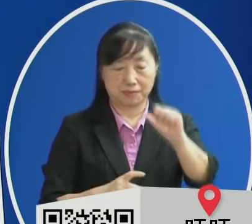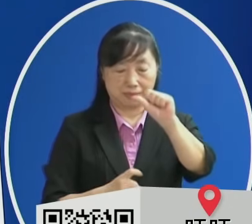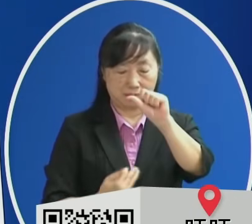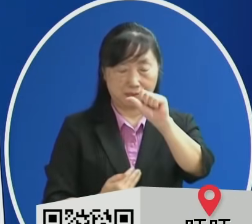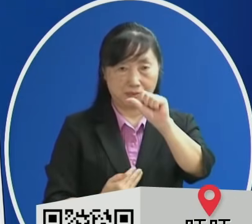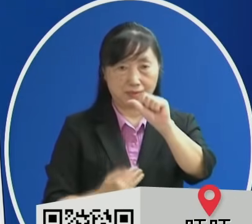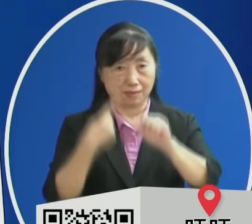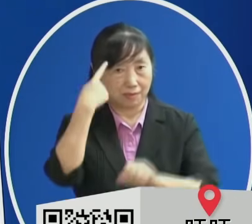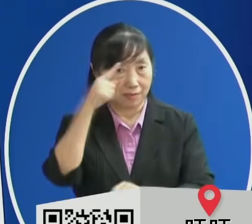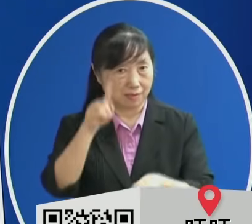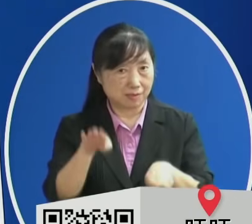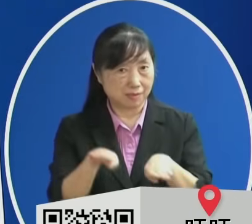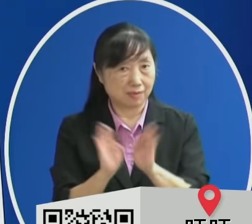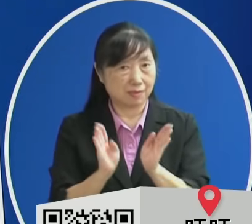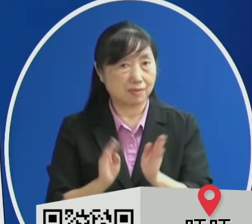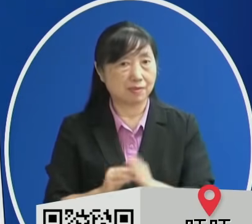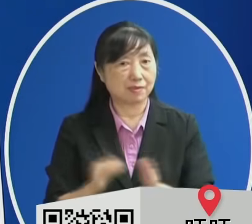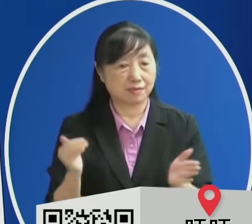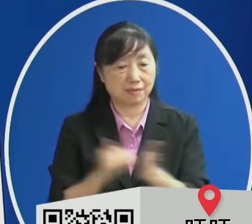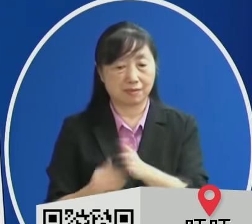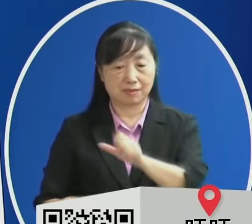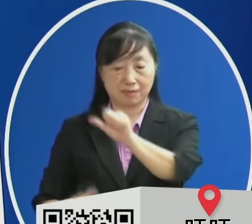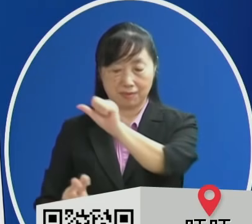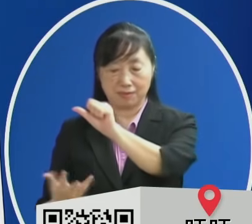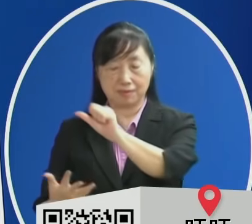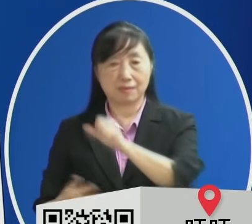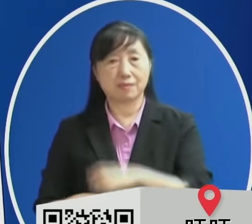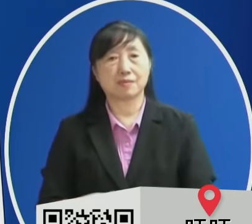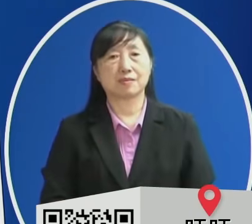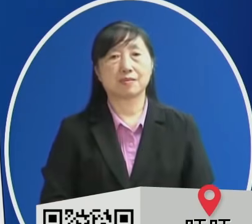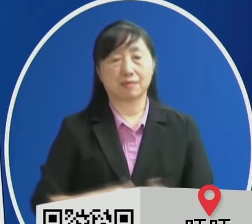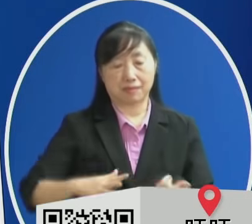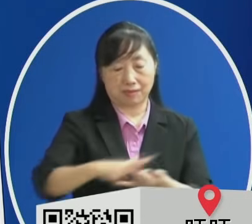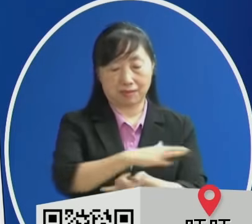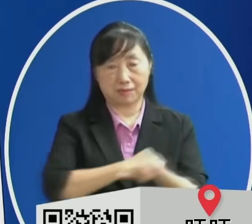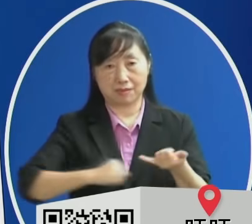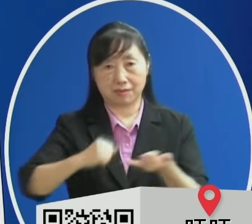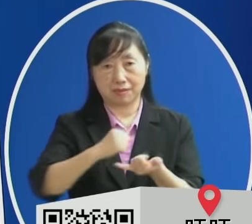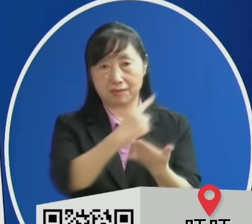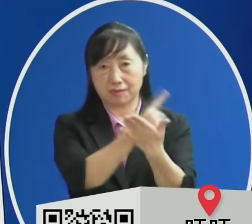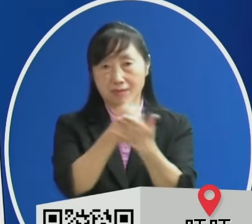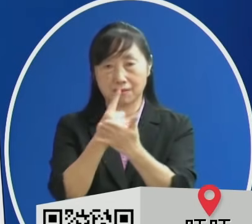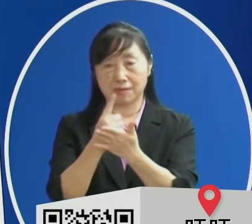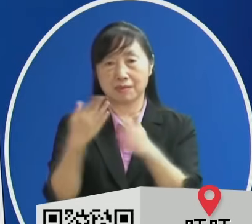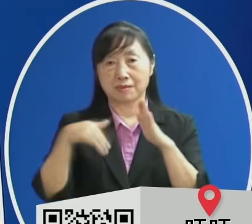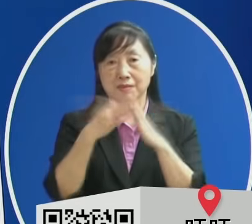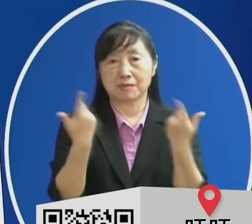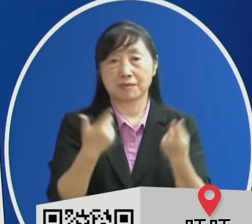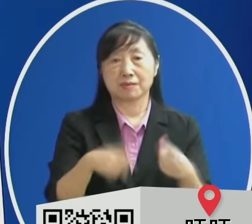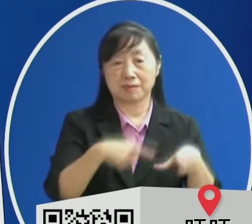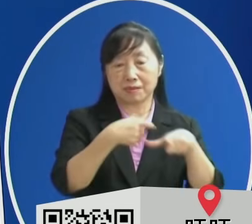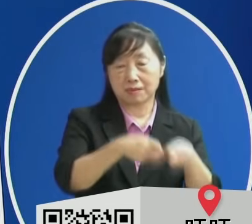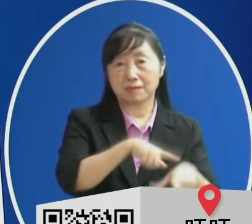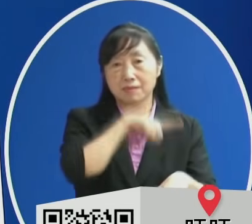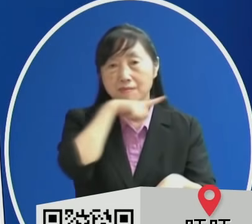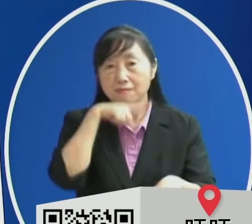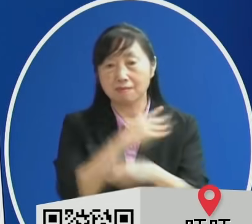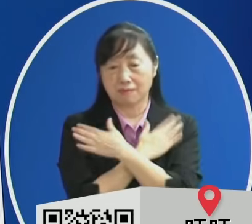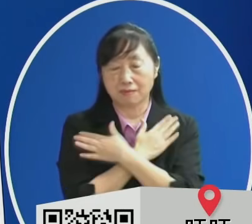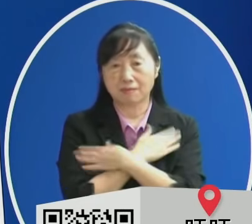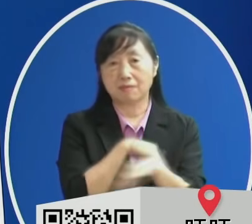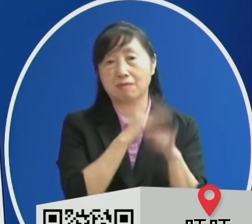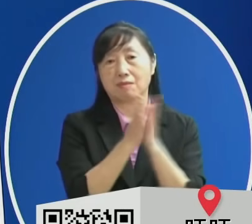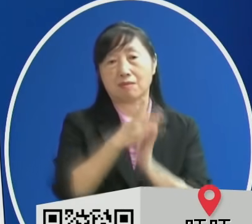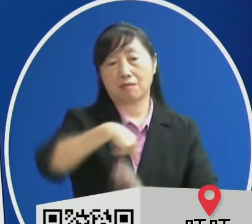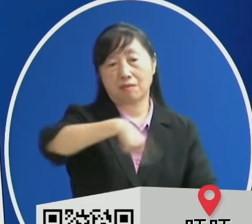5月19，从明天开始到5月28，我们全国各级学校，包含公私立幼儿园，就停